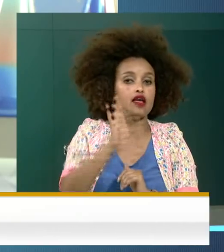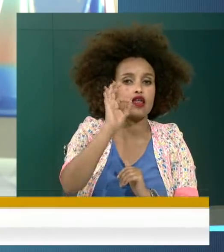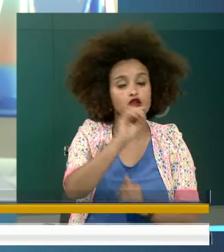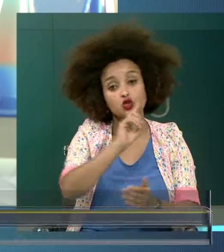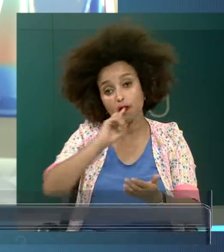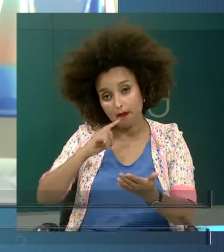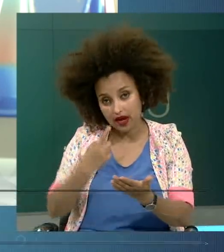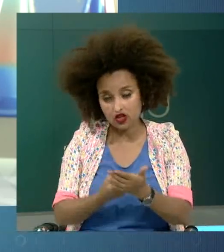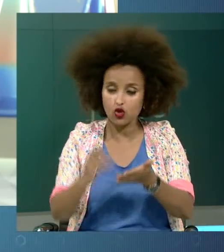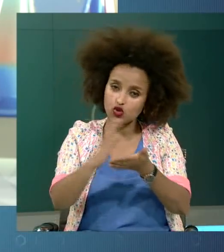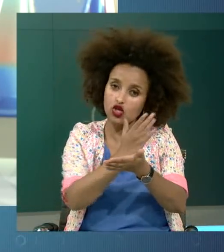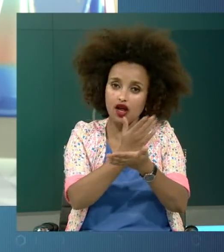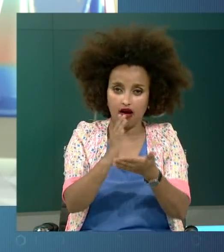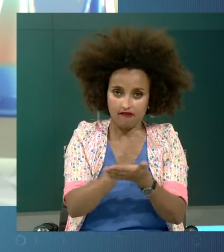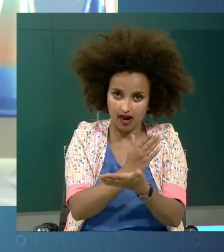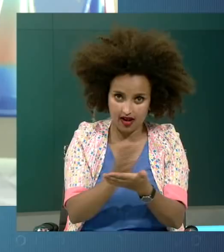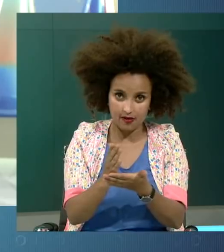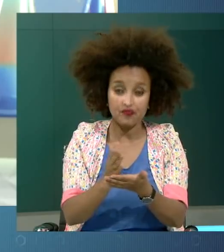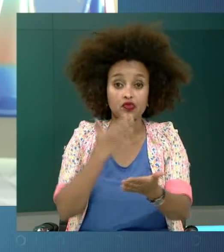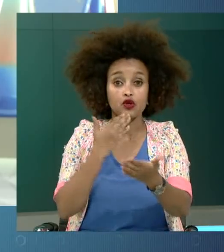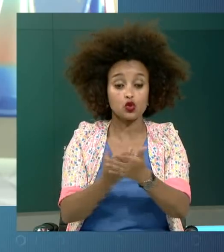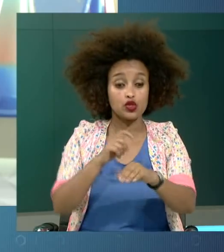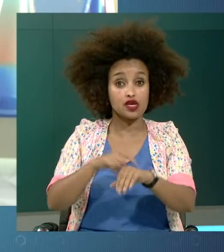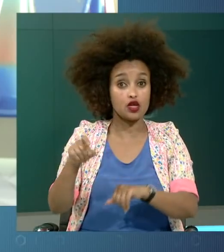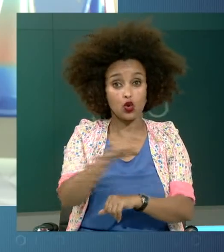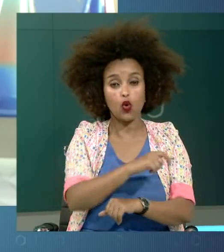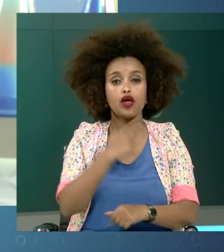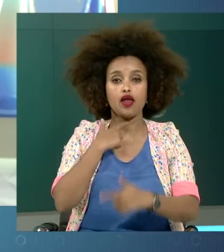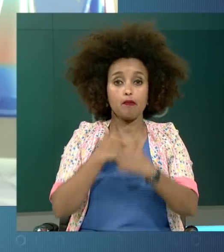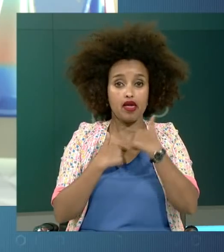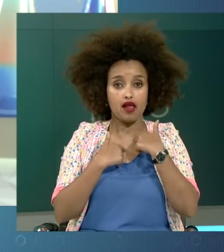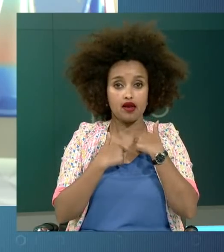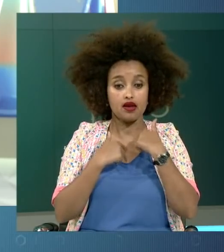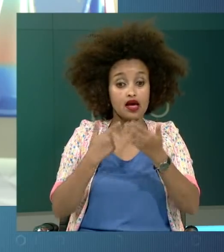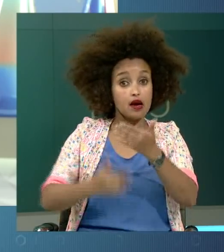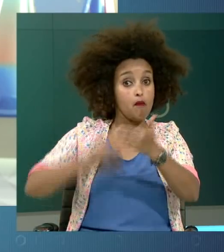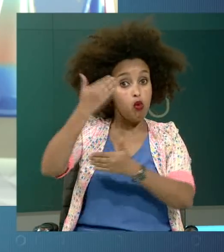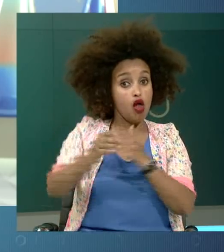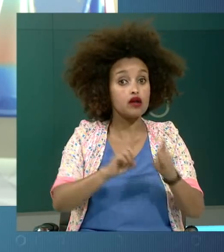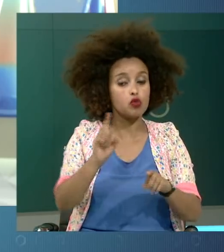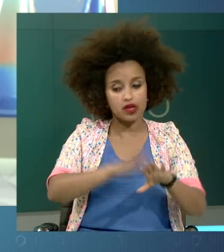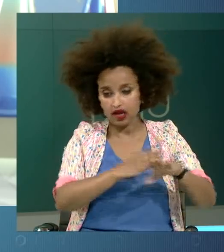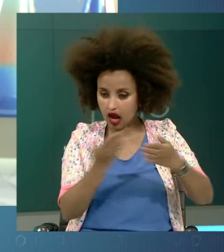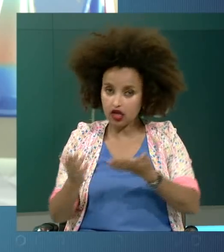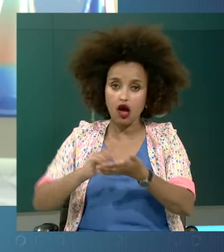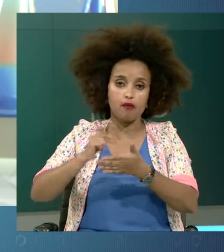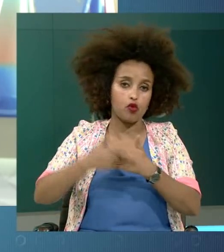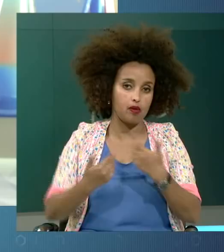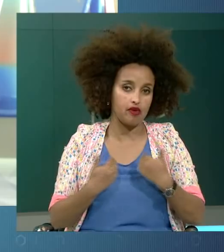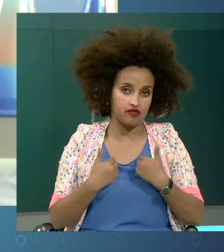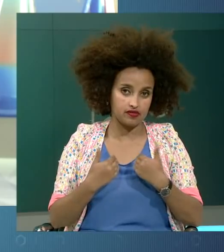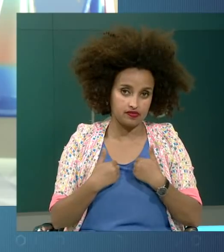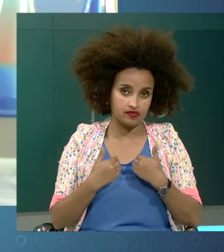አንዳንድ መረጃዎችንም እናካፍላችኋለን ጥሩ ጊዜ እንዲሆንላችሁ እንመኛለን ከዛ በኋላ ደግሞ የእንግዳም ፕሮግራም ይኖርናል ማለት